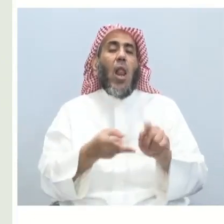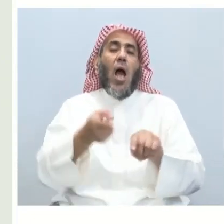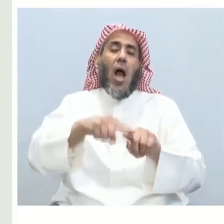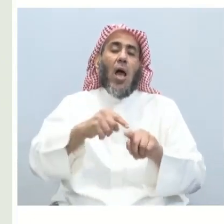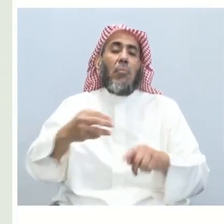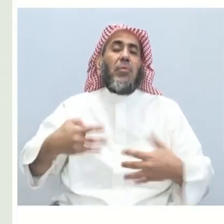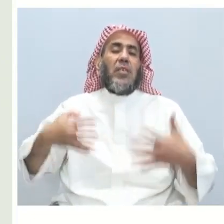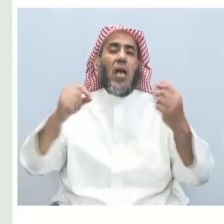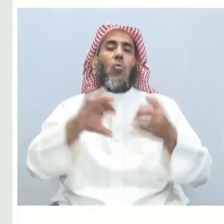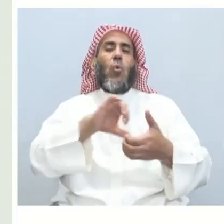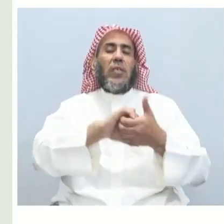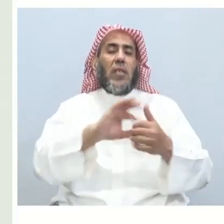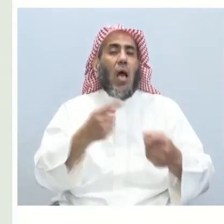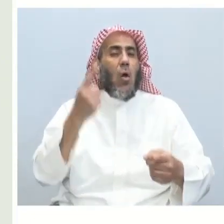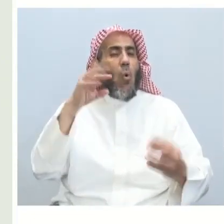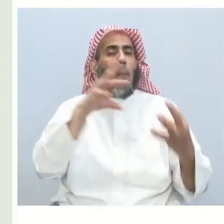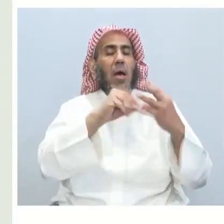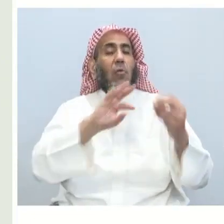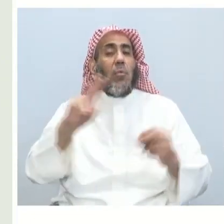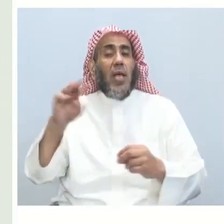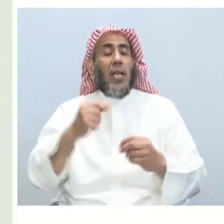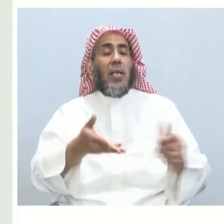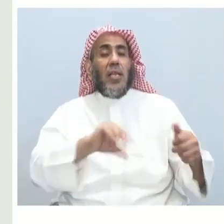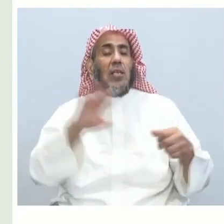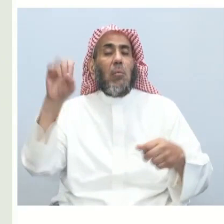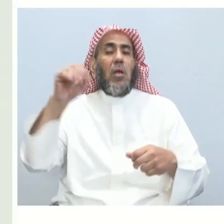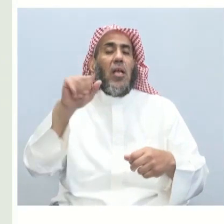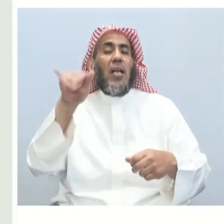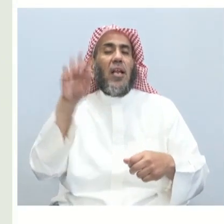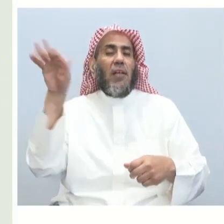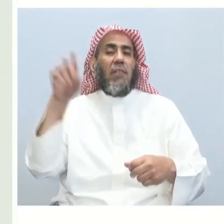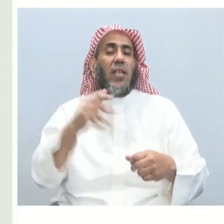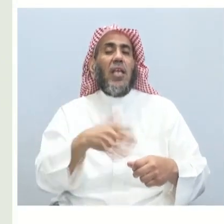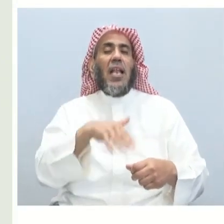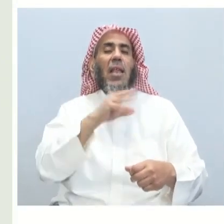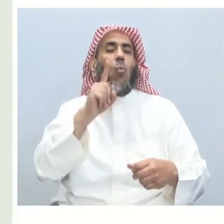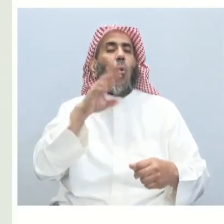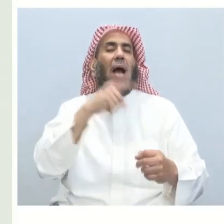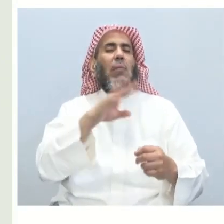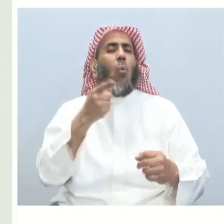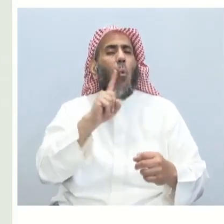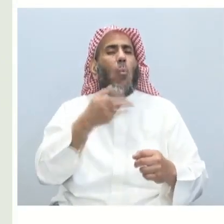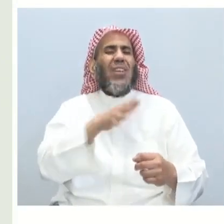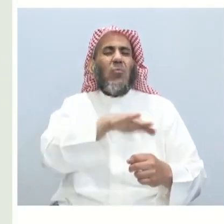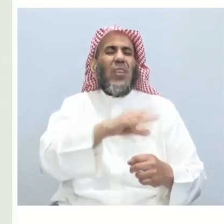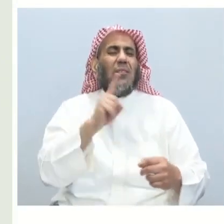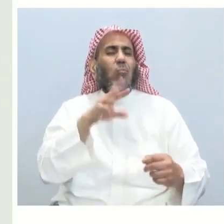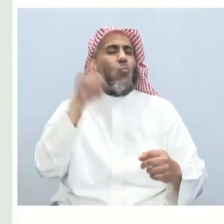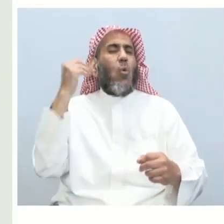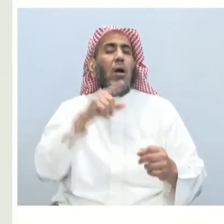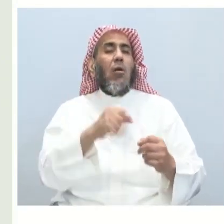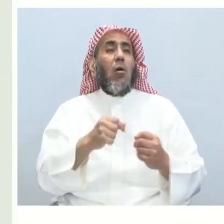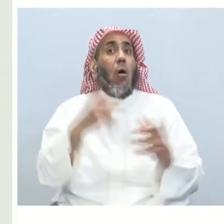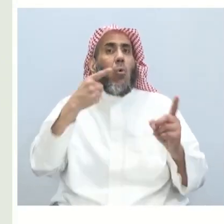الشاعر واصدقائه ومعارفه ومن ذلك رثاء الشاعر محمد الحفظي لوالد ته لما توفت قال